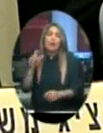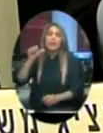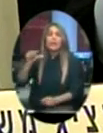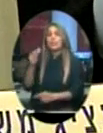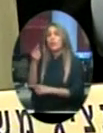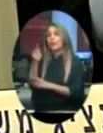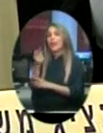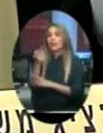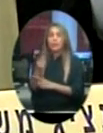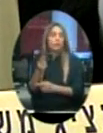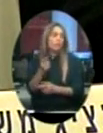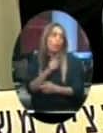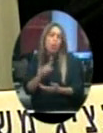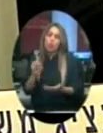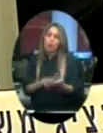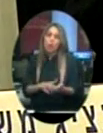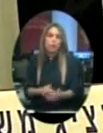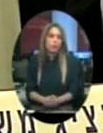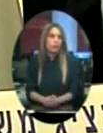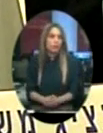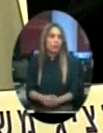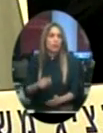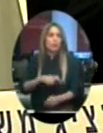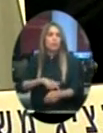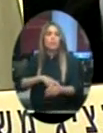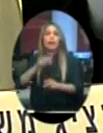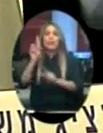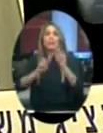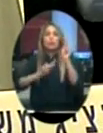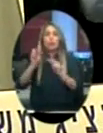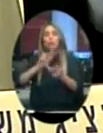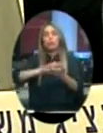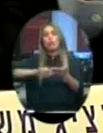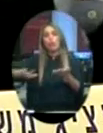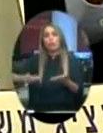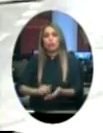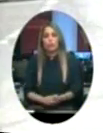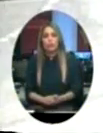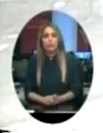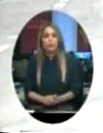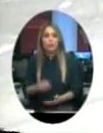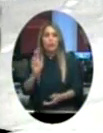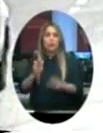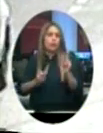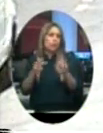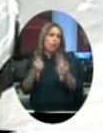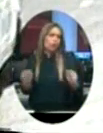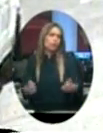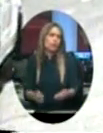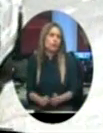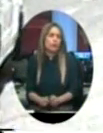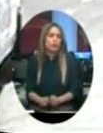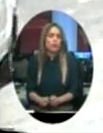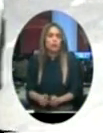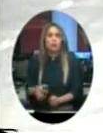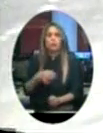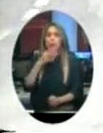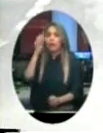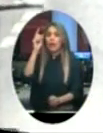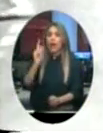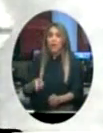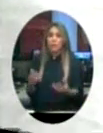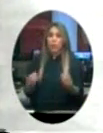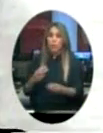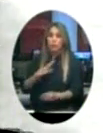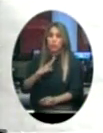לא נכון, כי okay. זמן הייצור של איזוטנק זה 3 חודשים. אתה יכול לייצר לך כמה שאתה רוצה. והאם בכלל חייבים אמוניה?